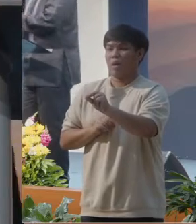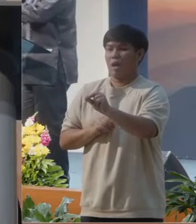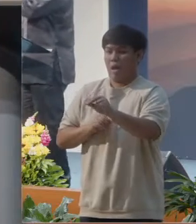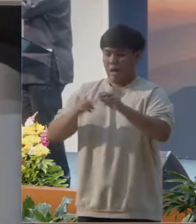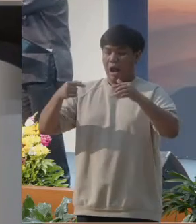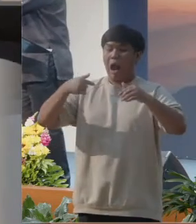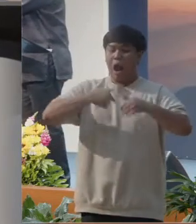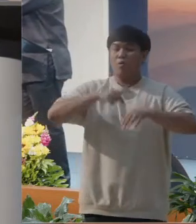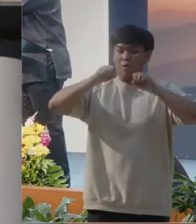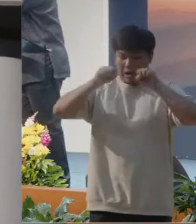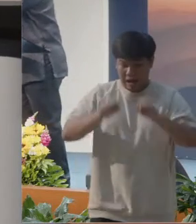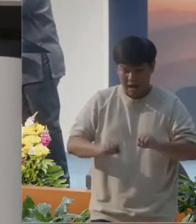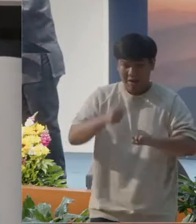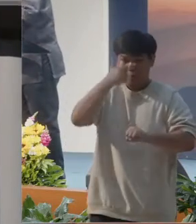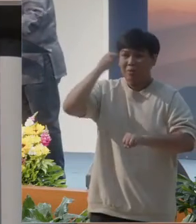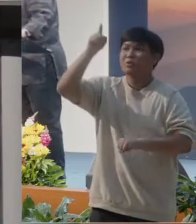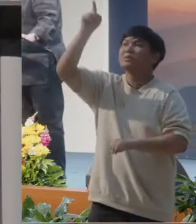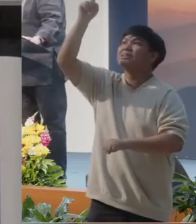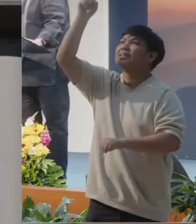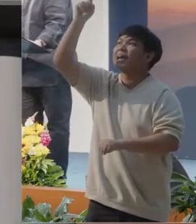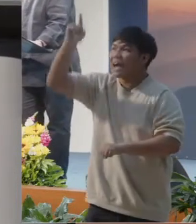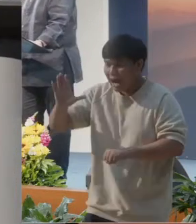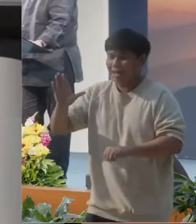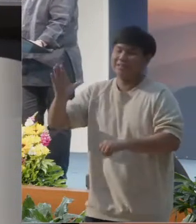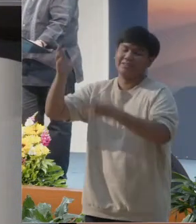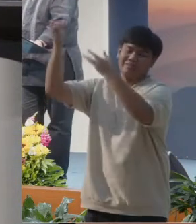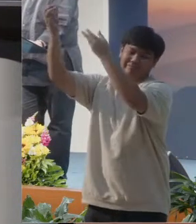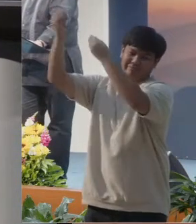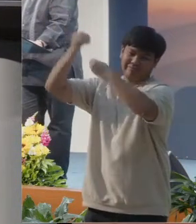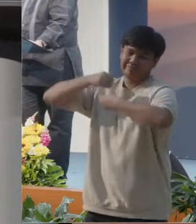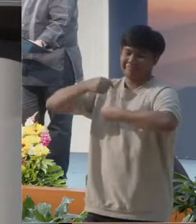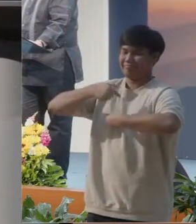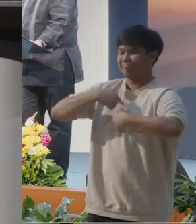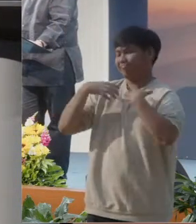ay dahil sa kalakasan ni Kristo.